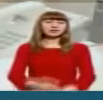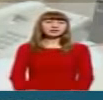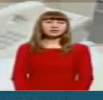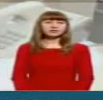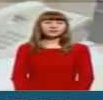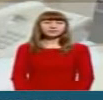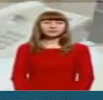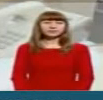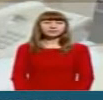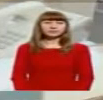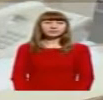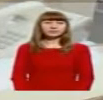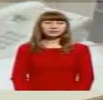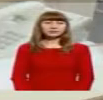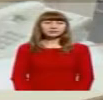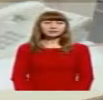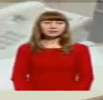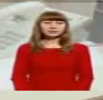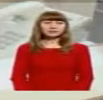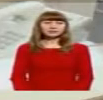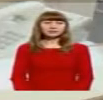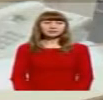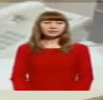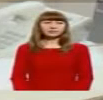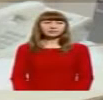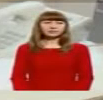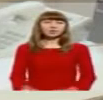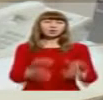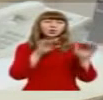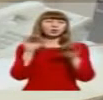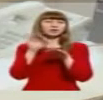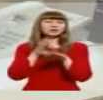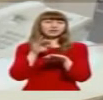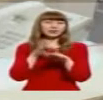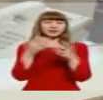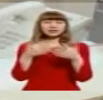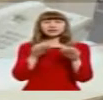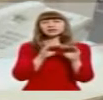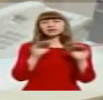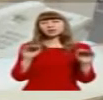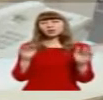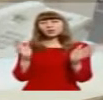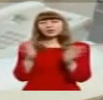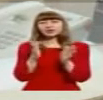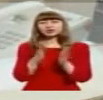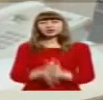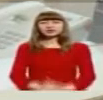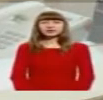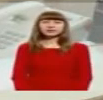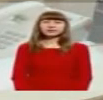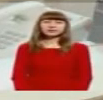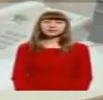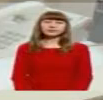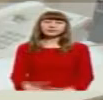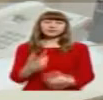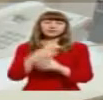нас тоже идет значительное снижение. Балалар арасындағы науқастану деңгейі де азайған. Биыл бұл көрсеткіш 12%-ді